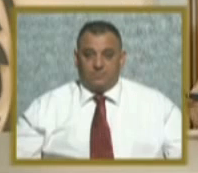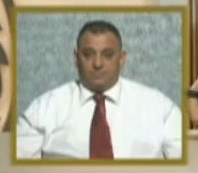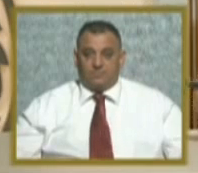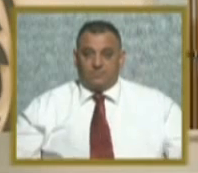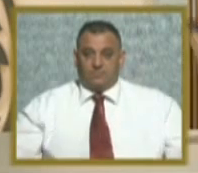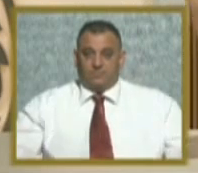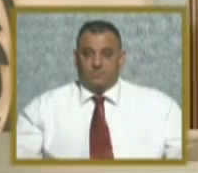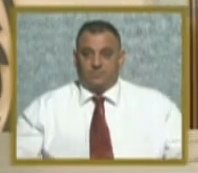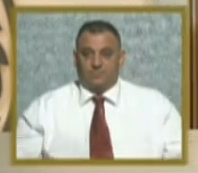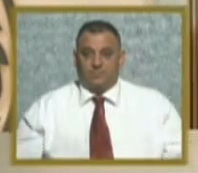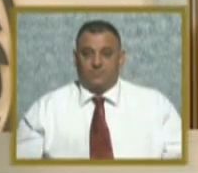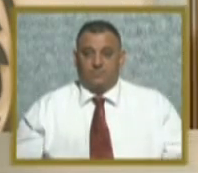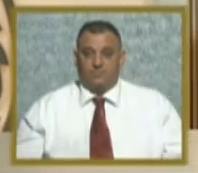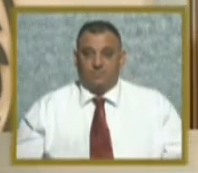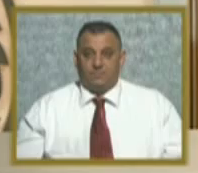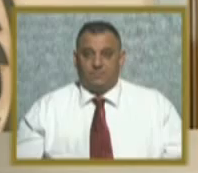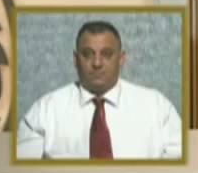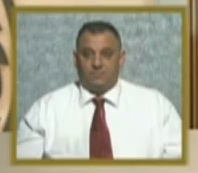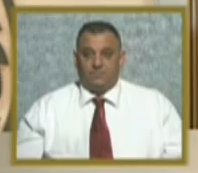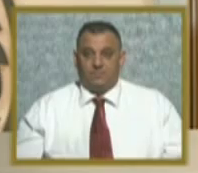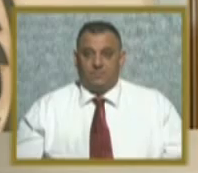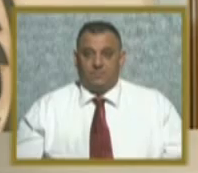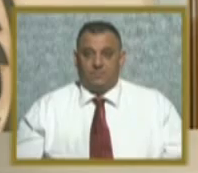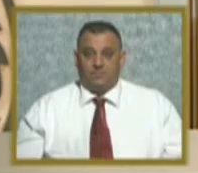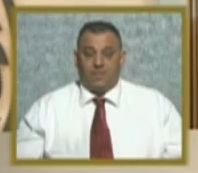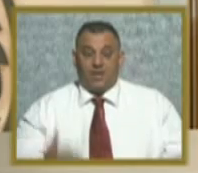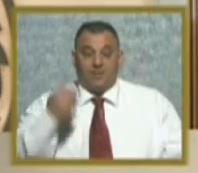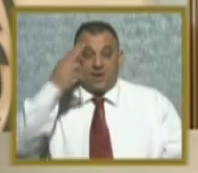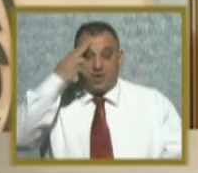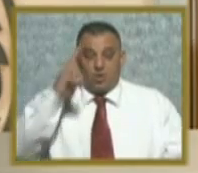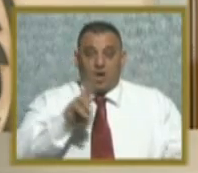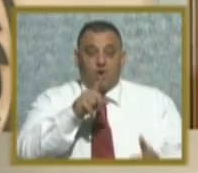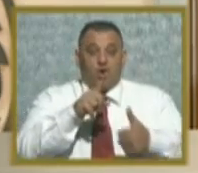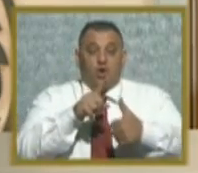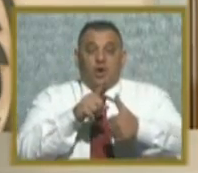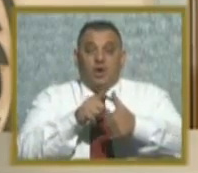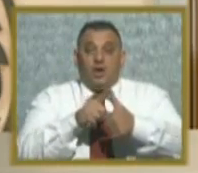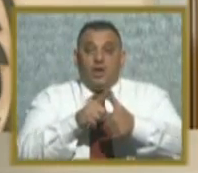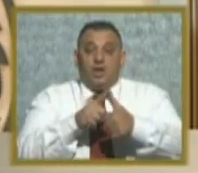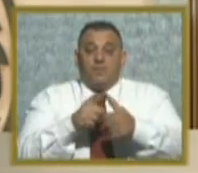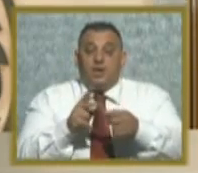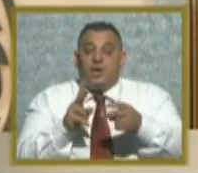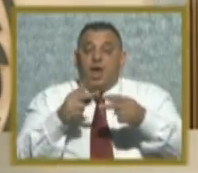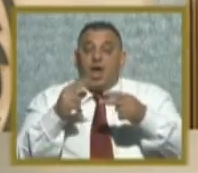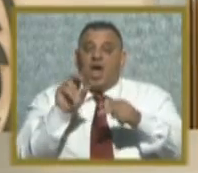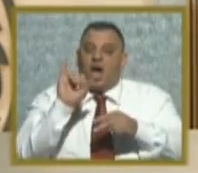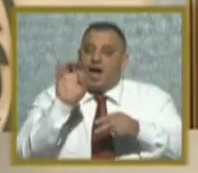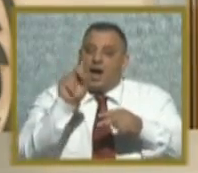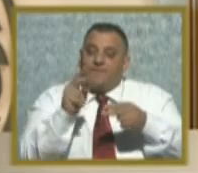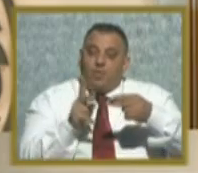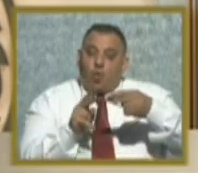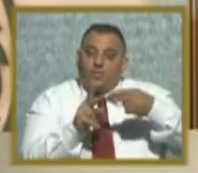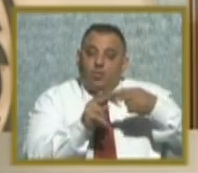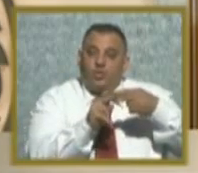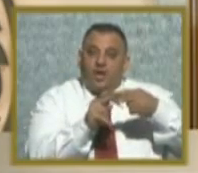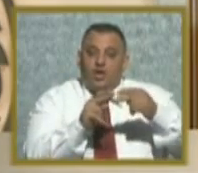ما راح إسحاق خلاص. سؤال واحد. طيب أبو بكر من السعودية يقول ما هو سر الحروف المقطعة في القرآن؟ يا أخ